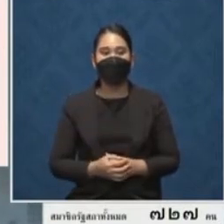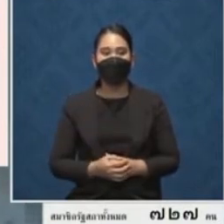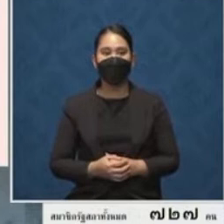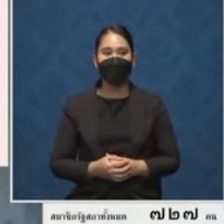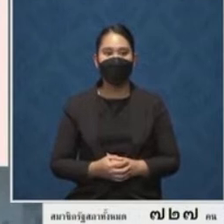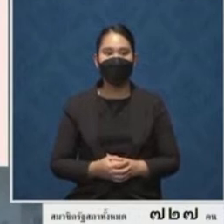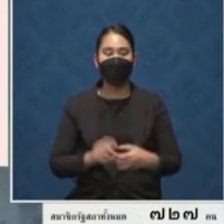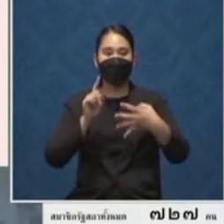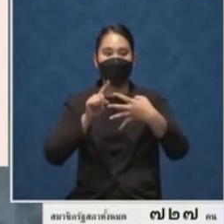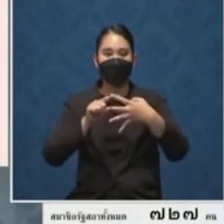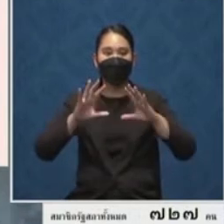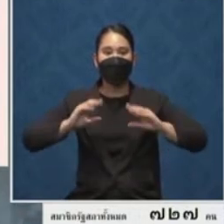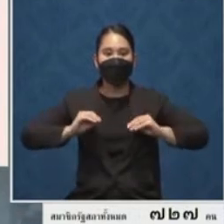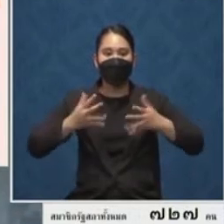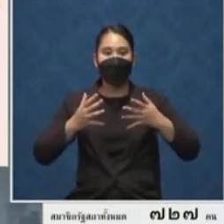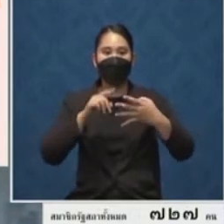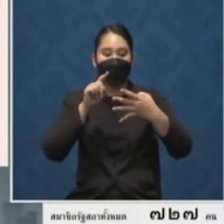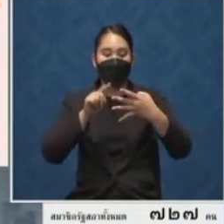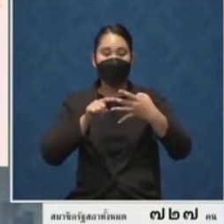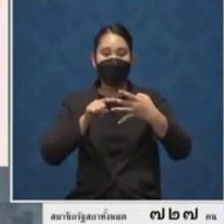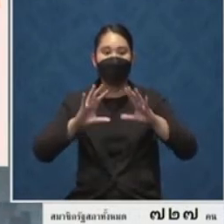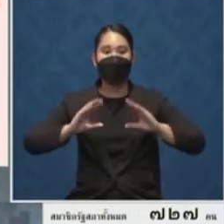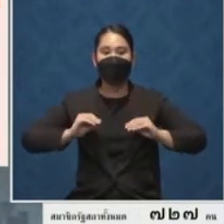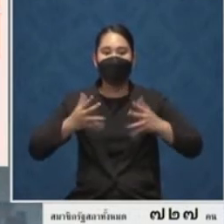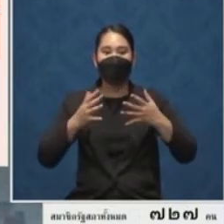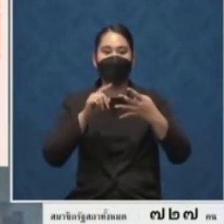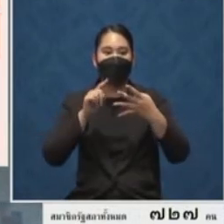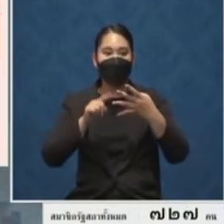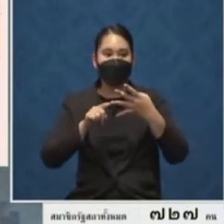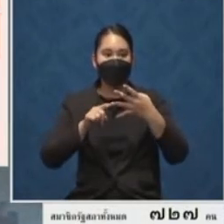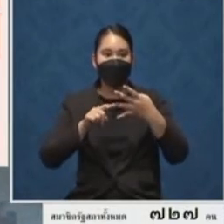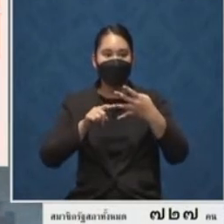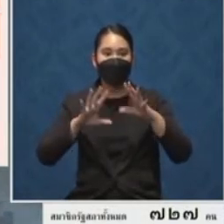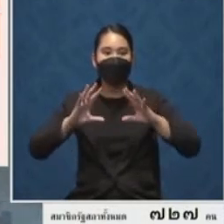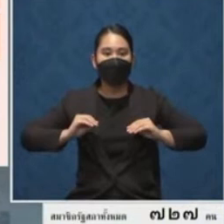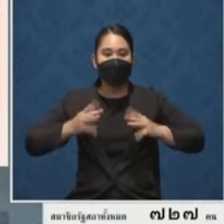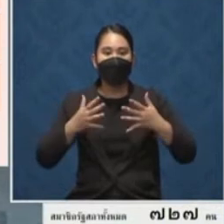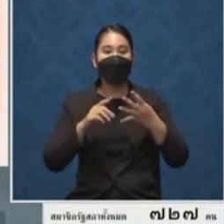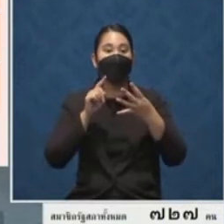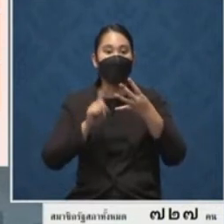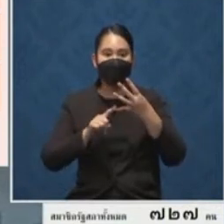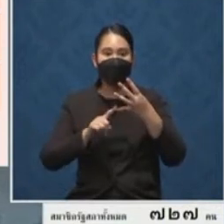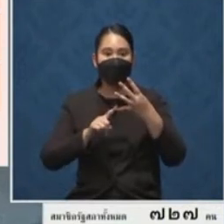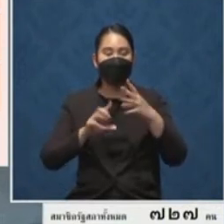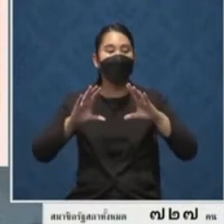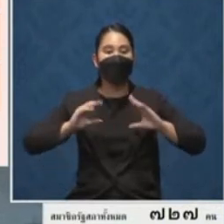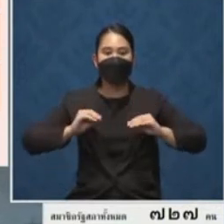1ไม่รับหลักการ2ไม่รับหลักการ3ไม่รับหลักการ4ไม่รับหลัก